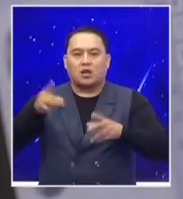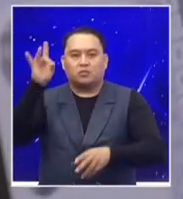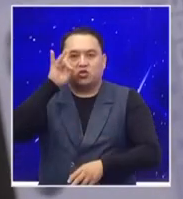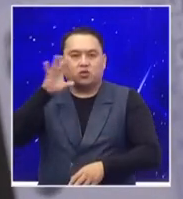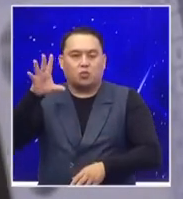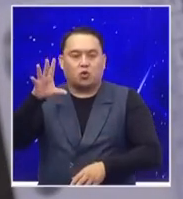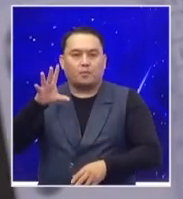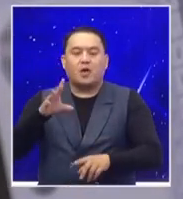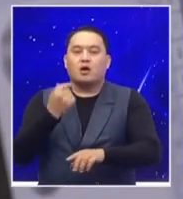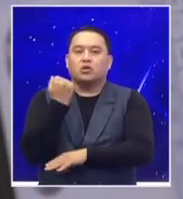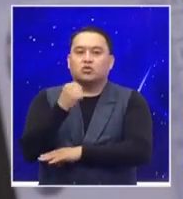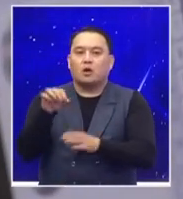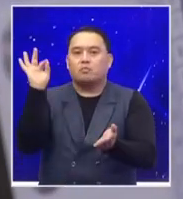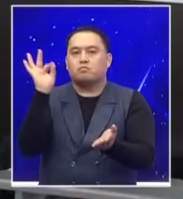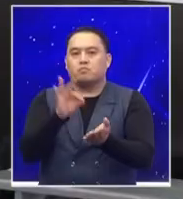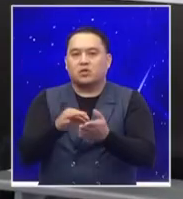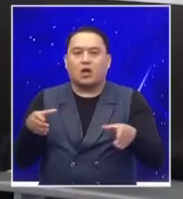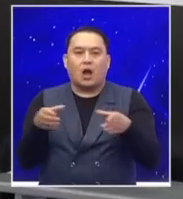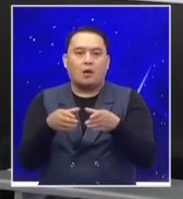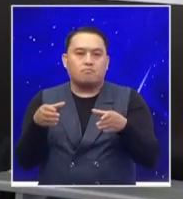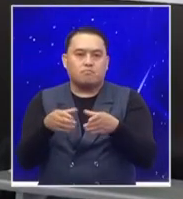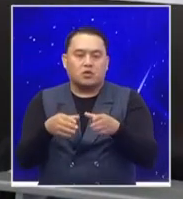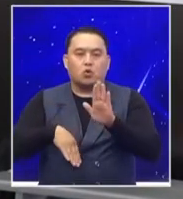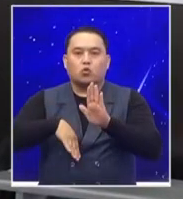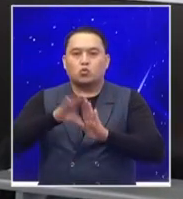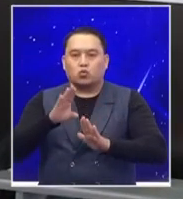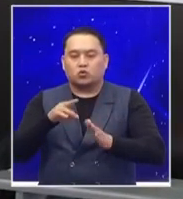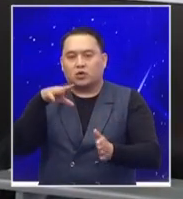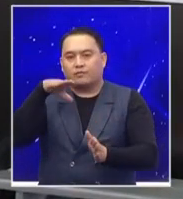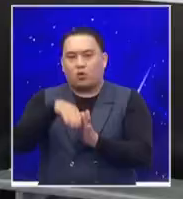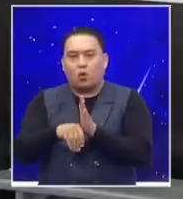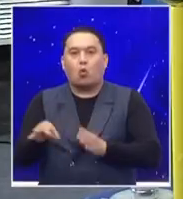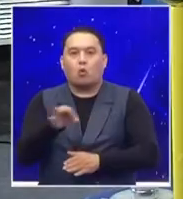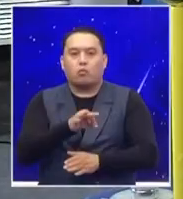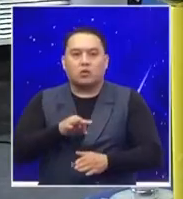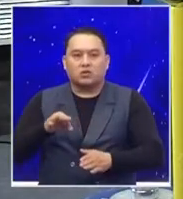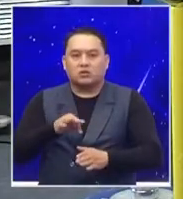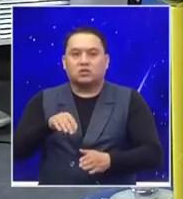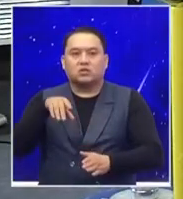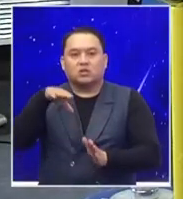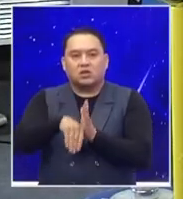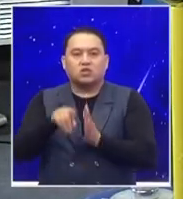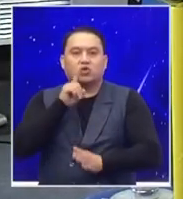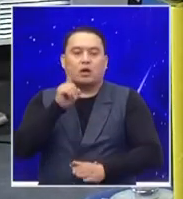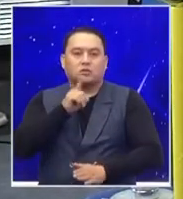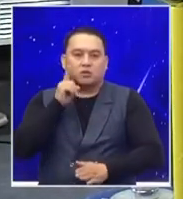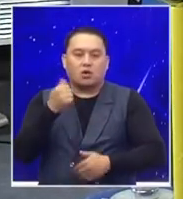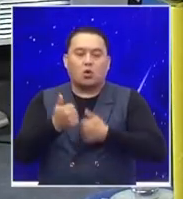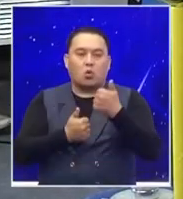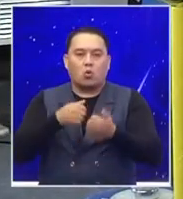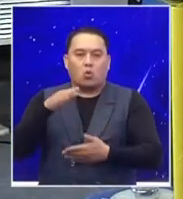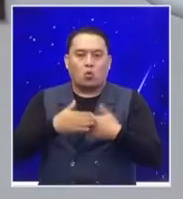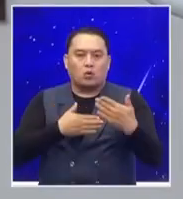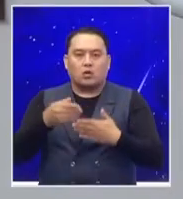жүлдегерлері. Жерлестеріміздің басты мақсаты командалық есепте үздік үштікке кіру. Ол облыс құрамасына енген жастардың қолынан келеді, дейді